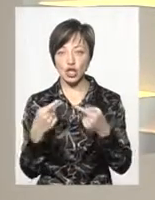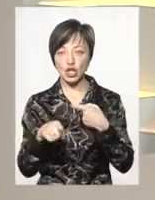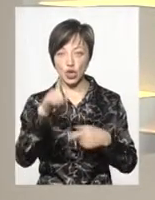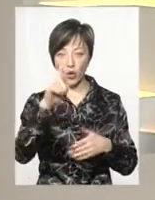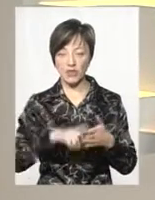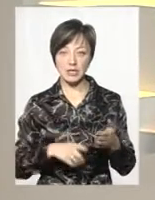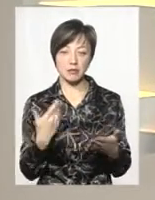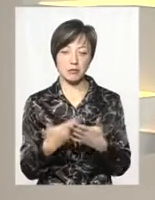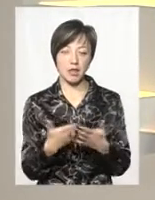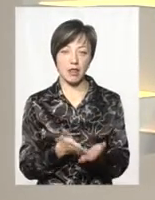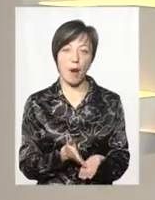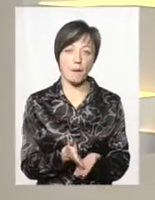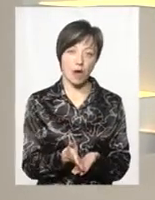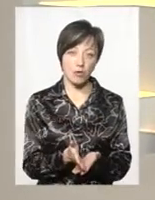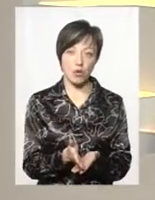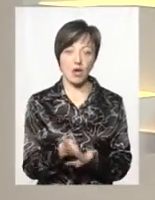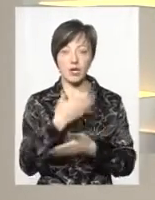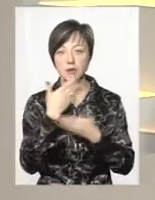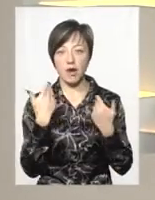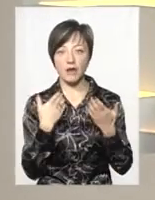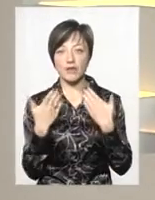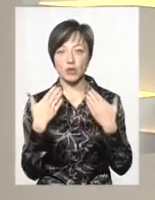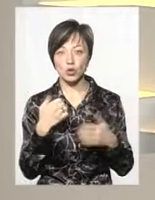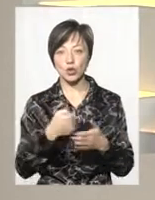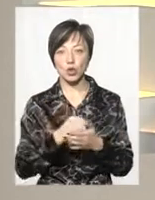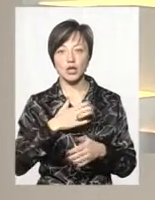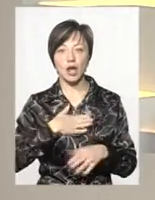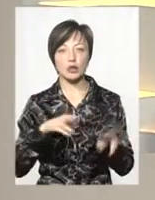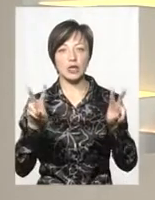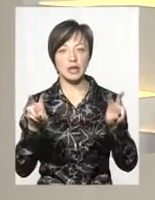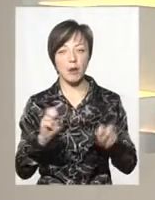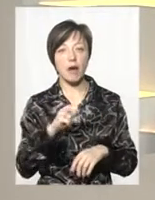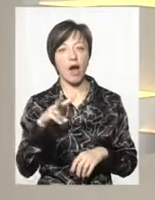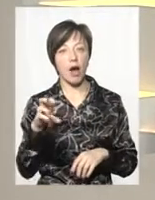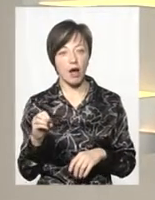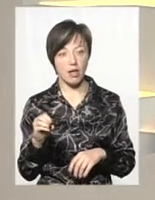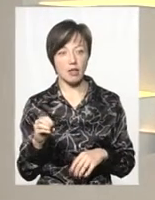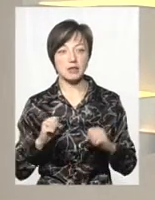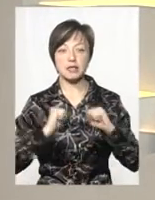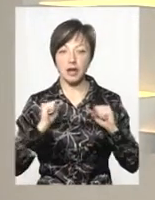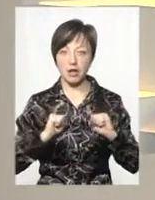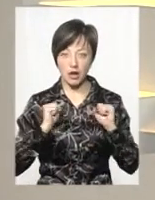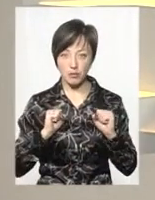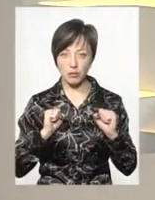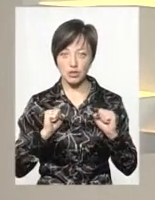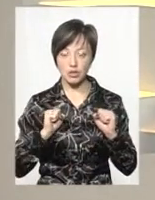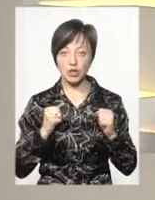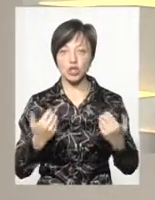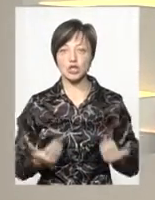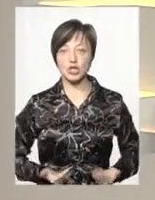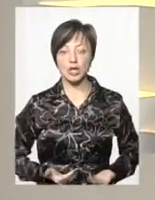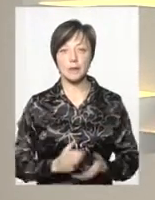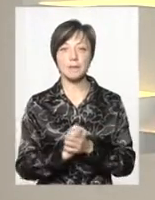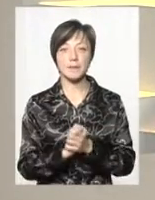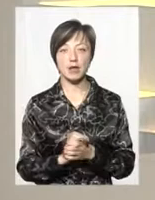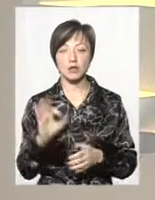які ніби напряму і не мають відношення до нашої теми, але ж ми всі стараємося жити мирно,